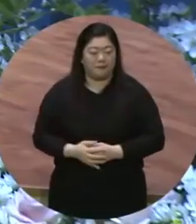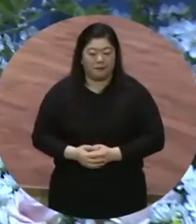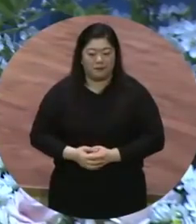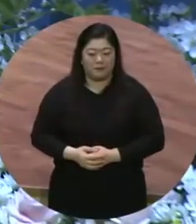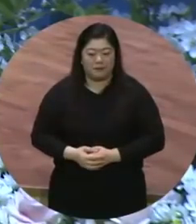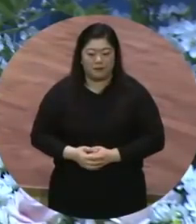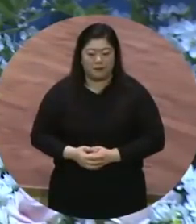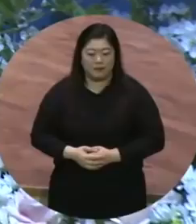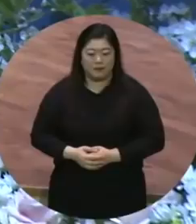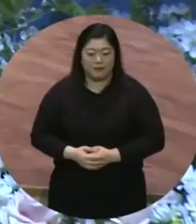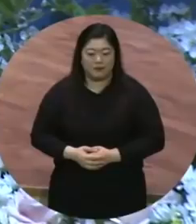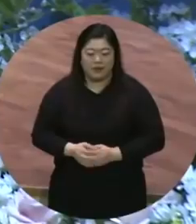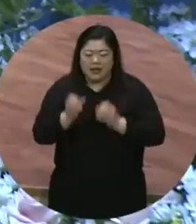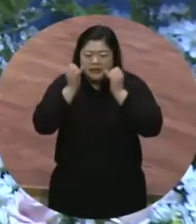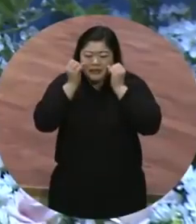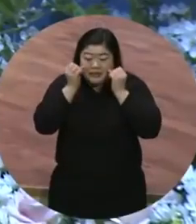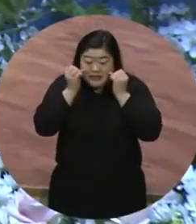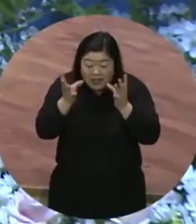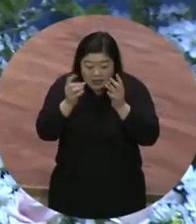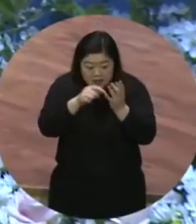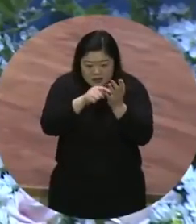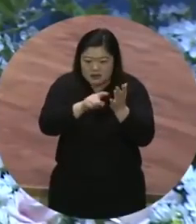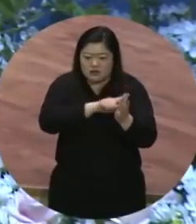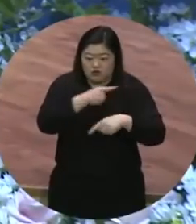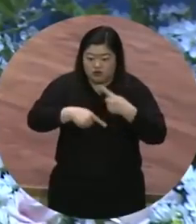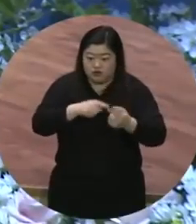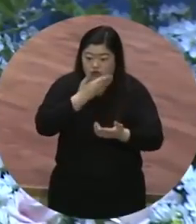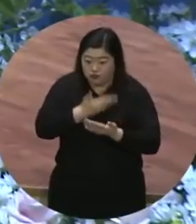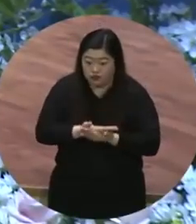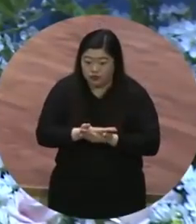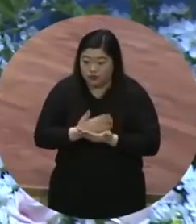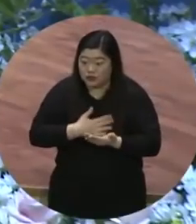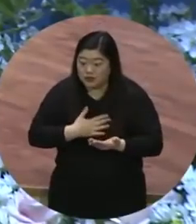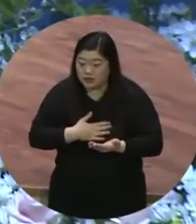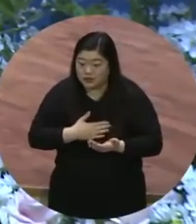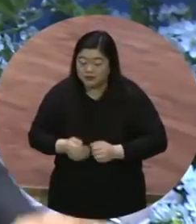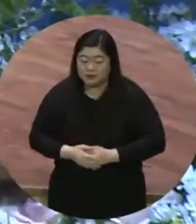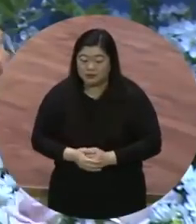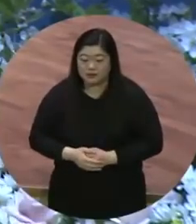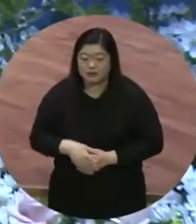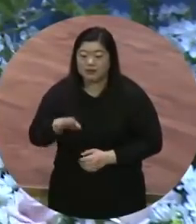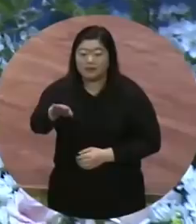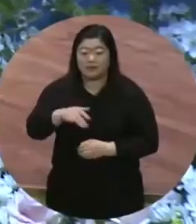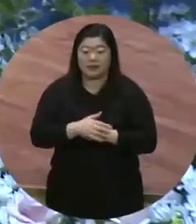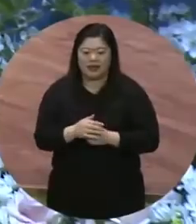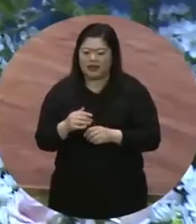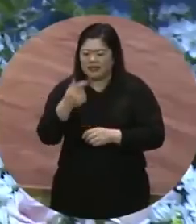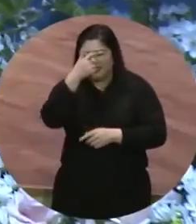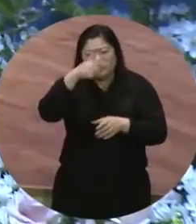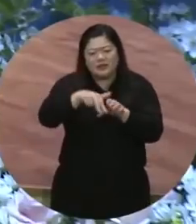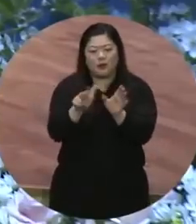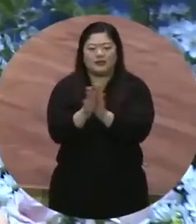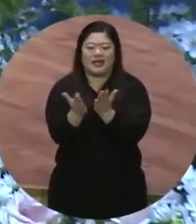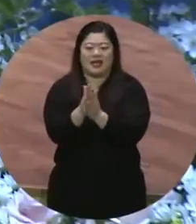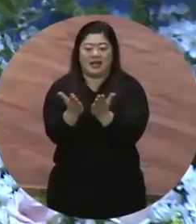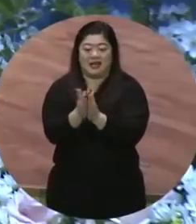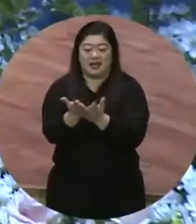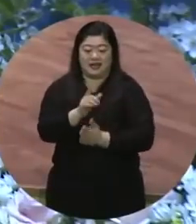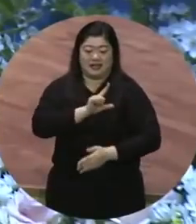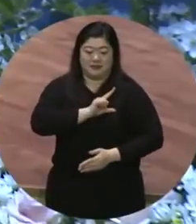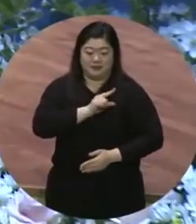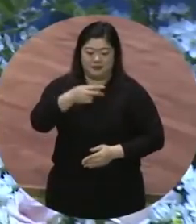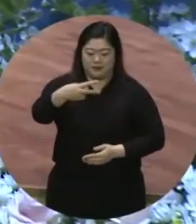새 사람 입은 존재다. 이게 그렇게 중요해요. 덧씨라고 하는 기독교 서적이 있는데 이